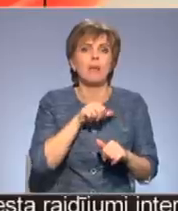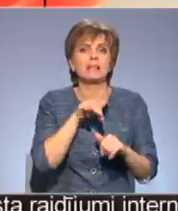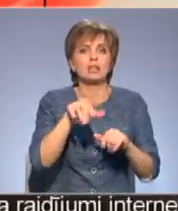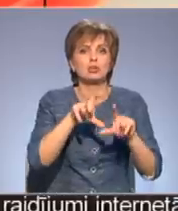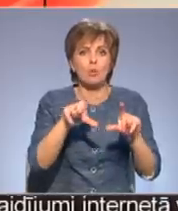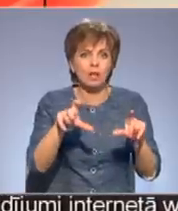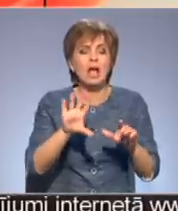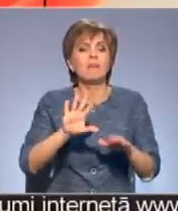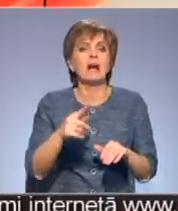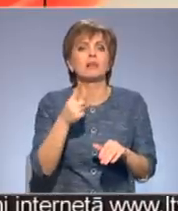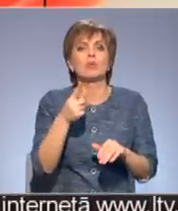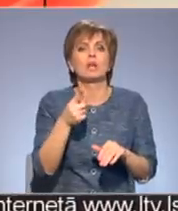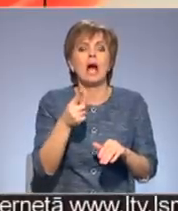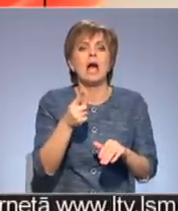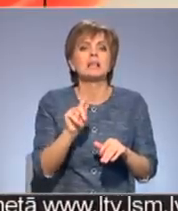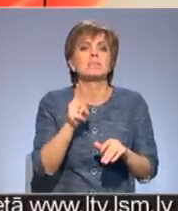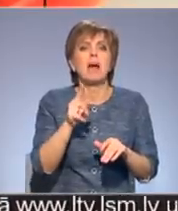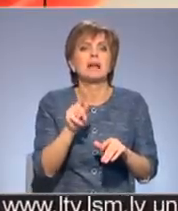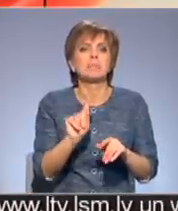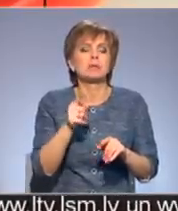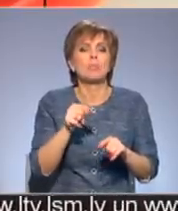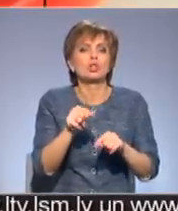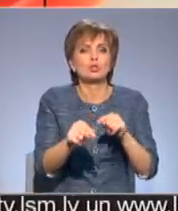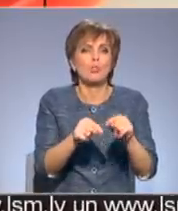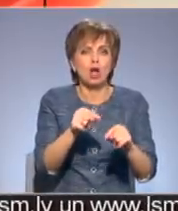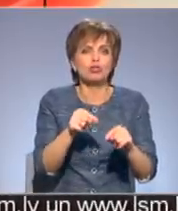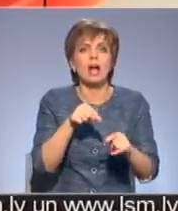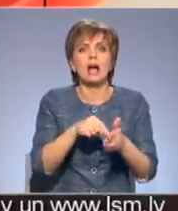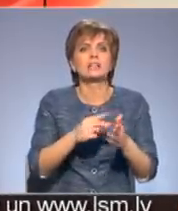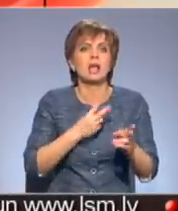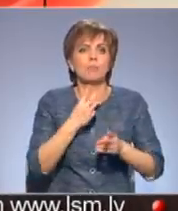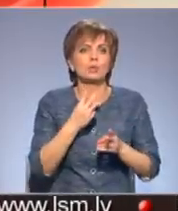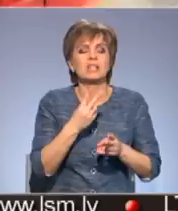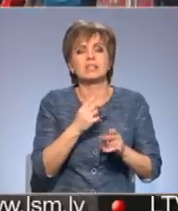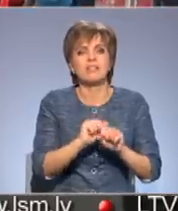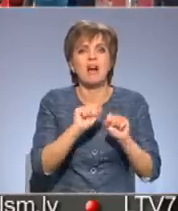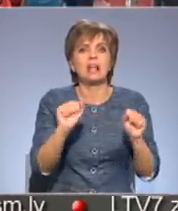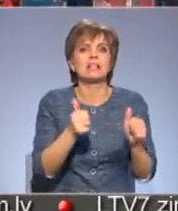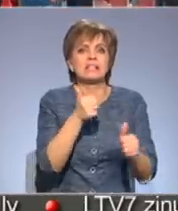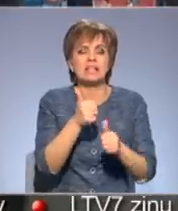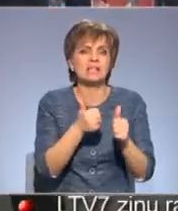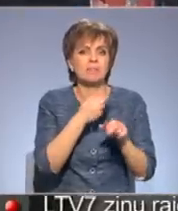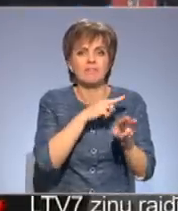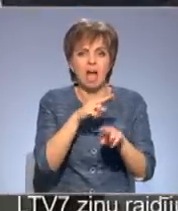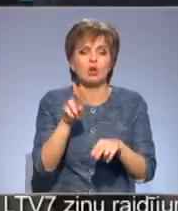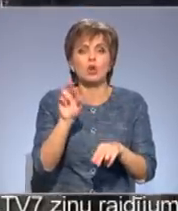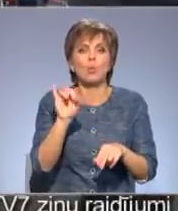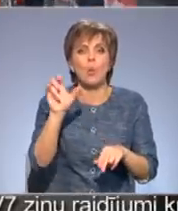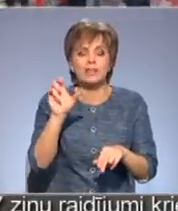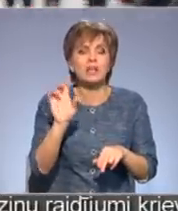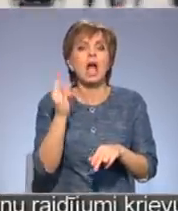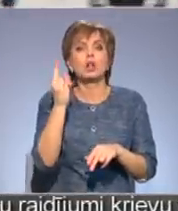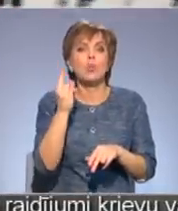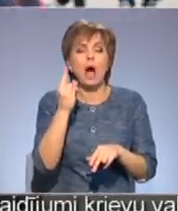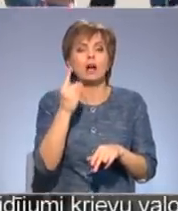tikai pirmos soļus. Kādas emocijas valdīja sacensībās, to vēroja Kārlis Roķis. Lai arī aiz logas šodien pūta augsts vējš un ik